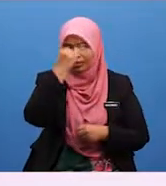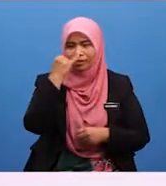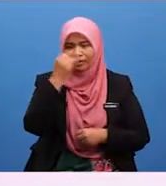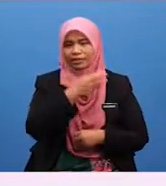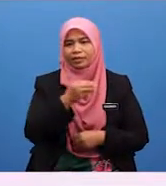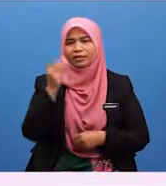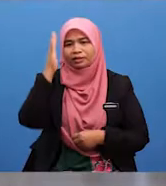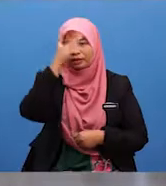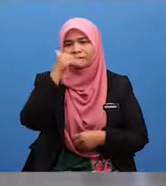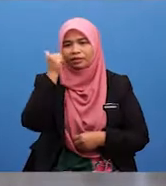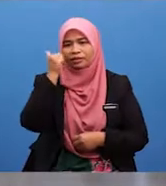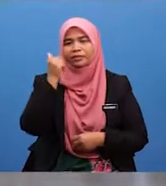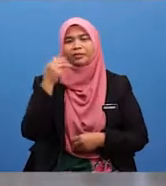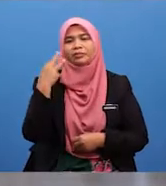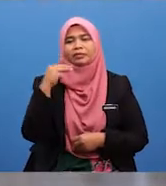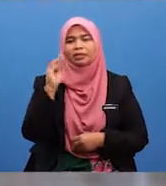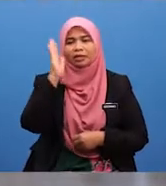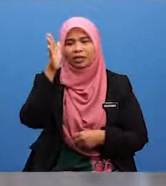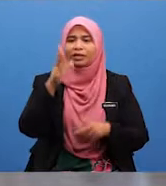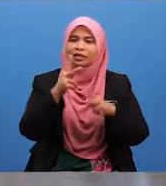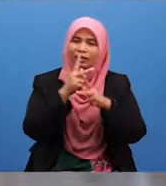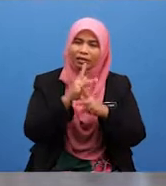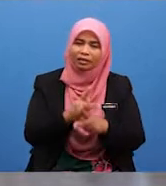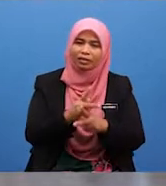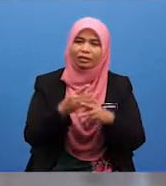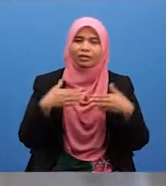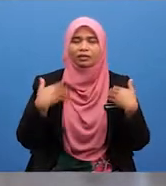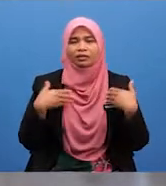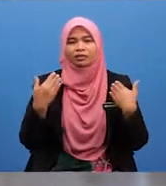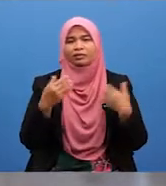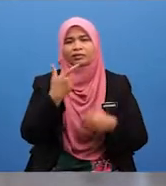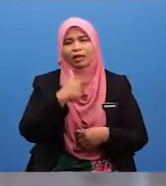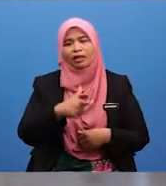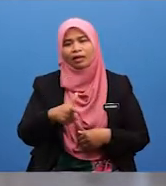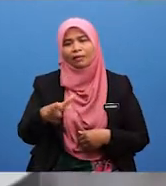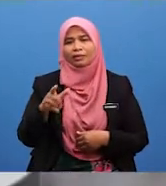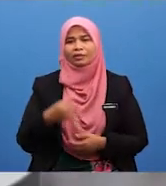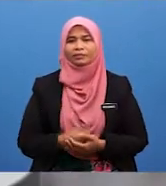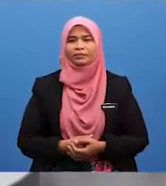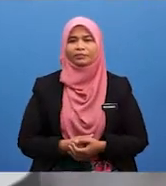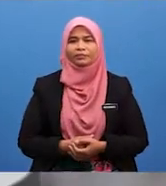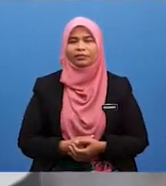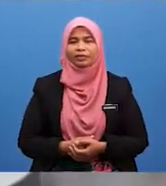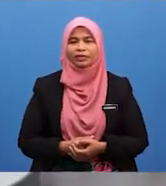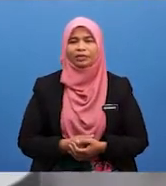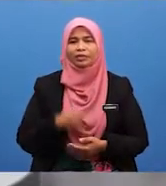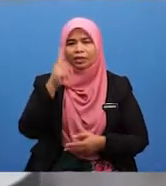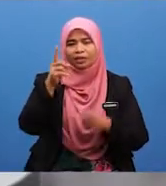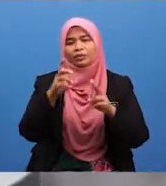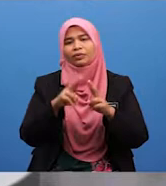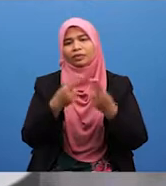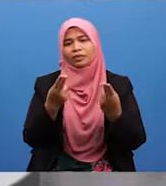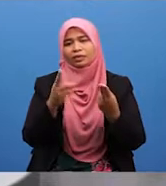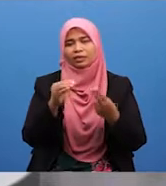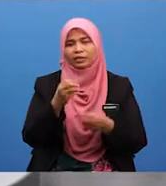cantik. Mereka akan kekal bergembira selama-lamanya. Sebuah hadis yang